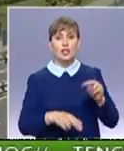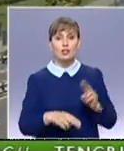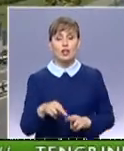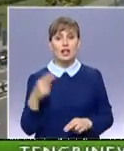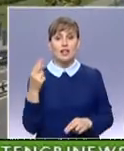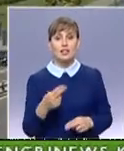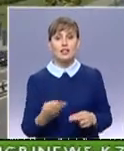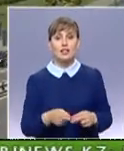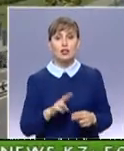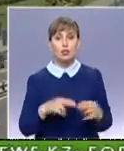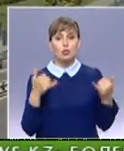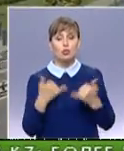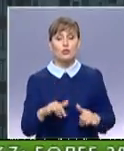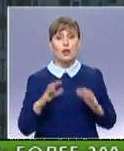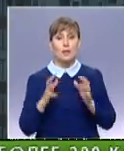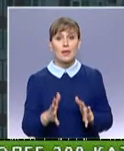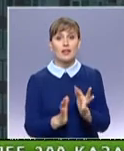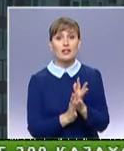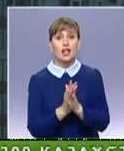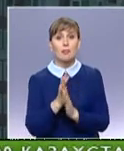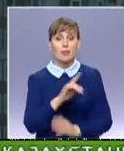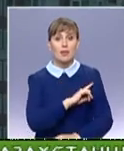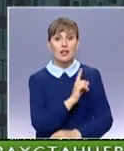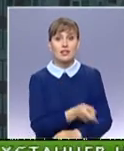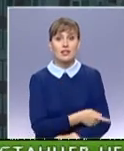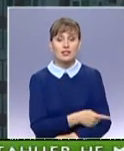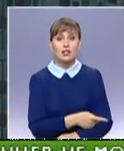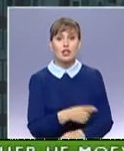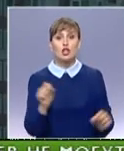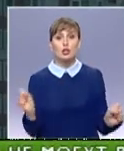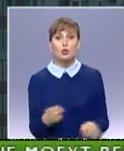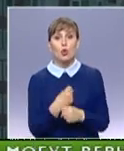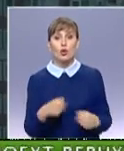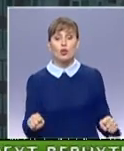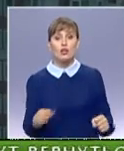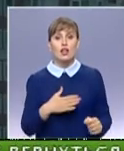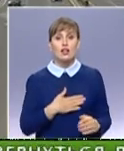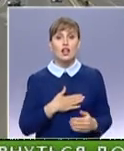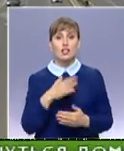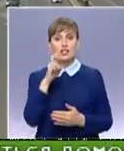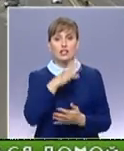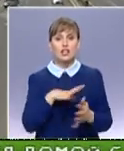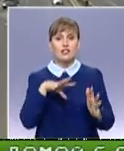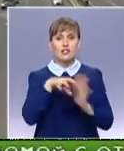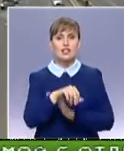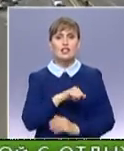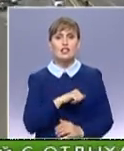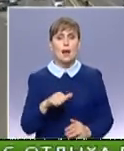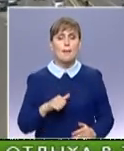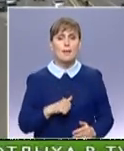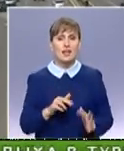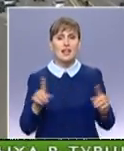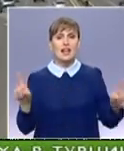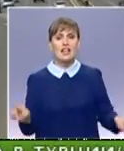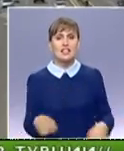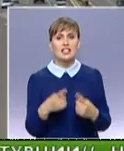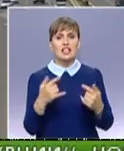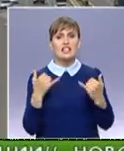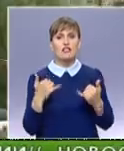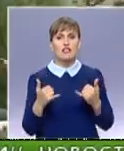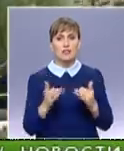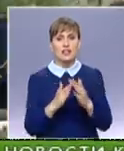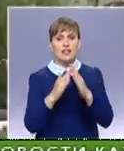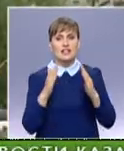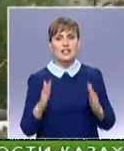Астаны, которая удивила мир темпами возведения и дизайном, наша страна вошла в рейтинг государств с самыми креативными современными